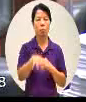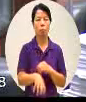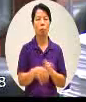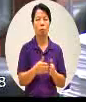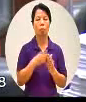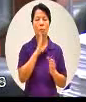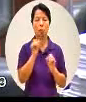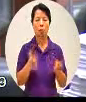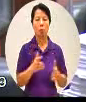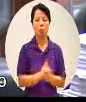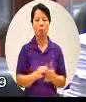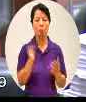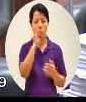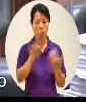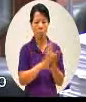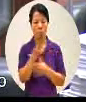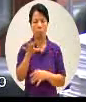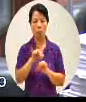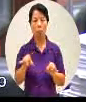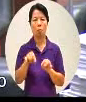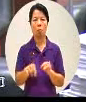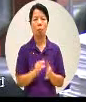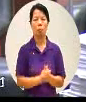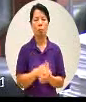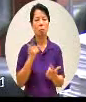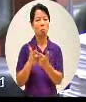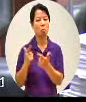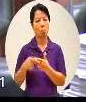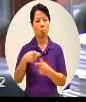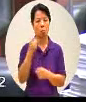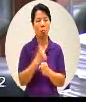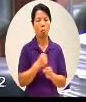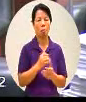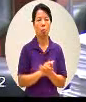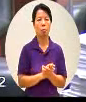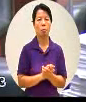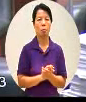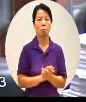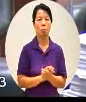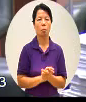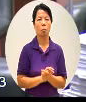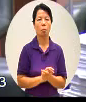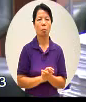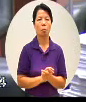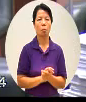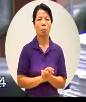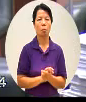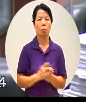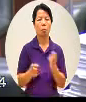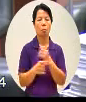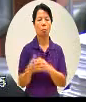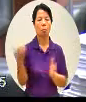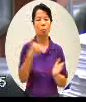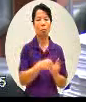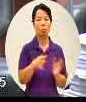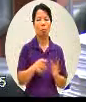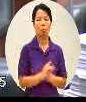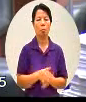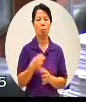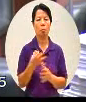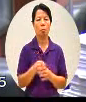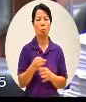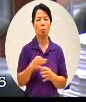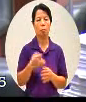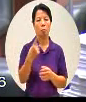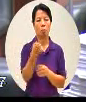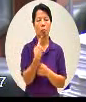毋是找其他的土地，较适当的去做。结果呢，你们这个经费来源还很奇